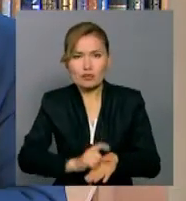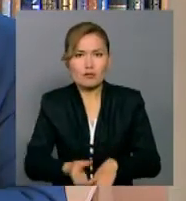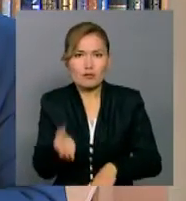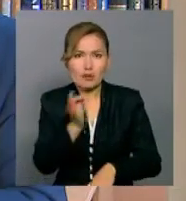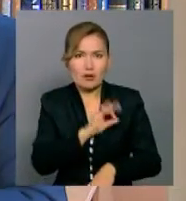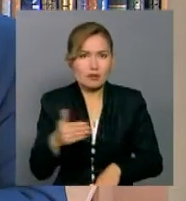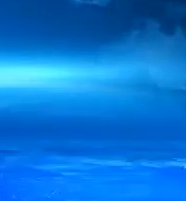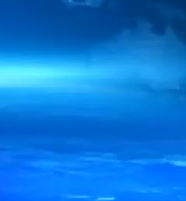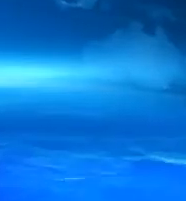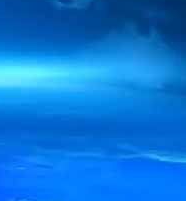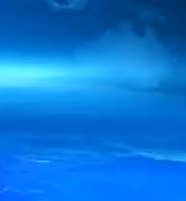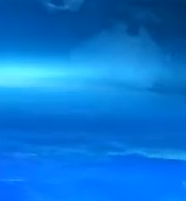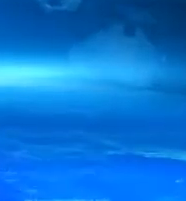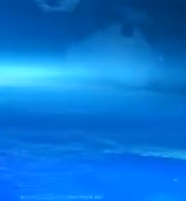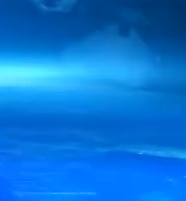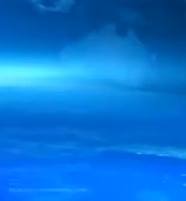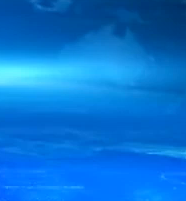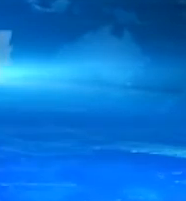еді.